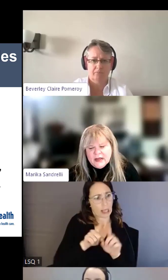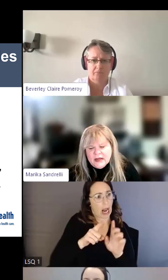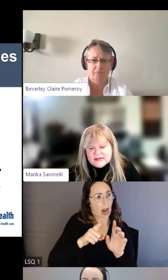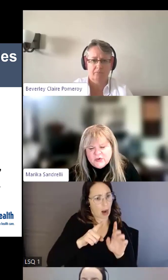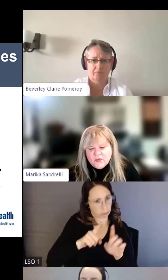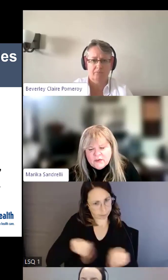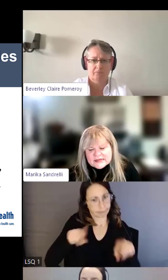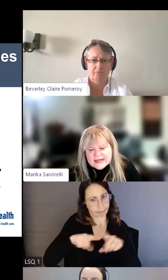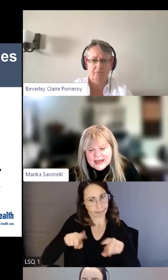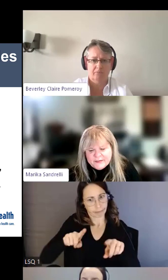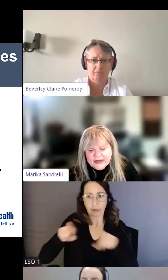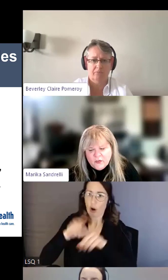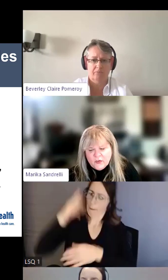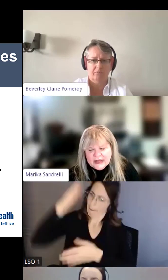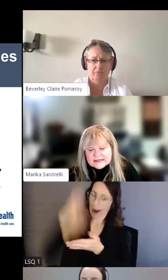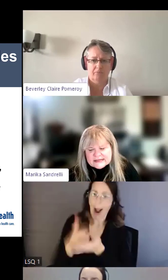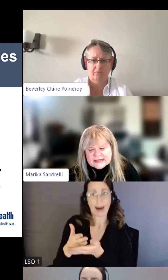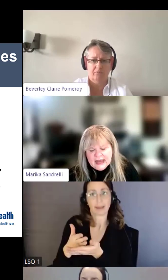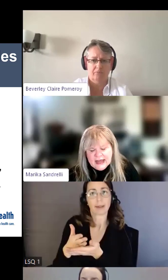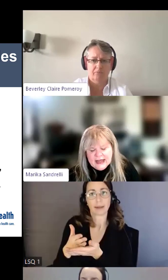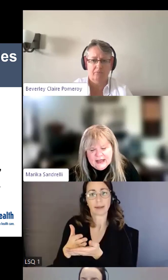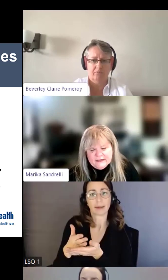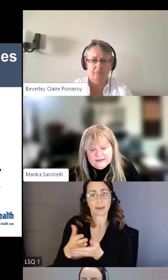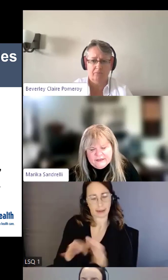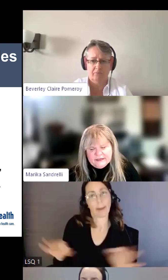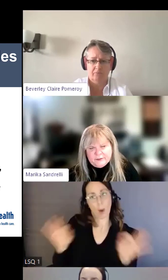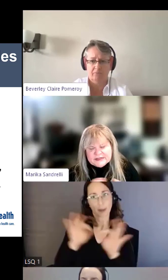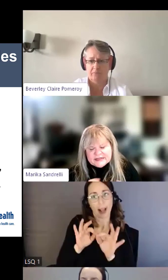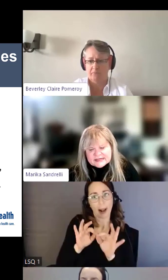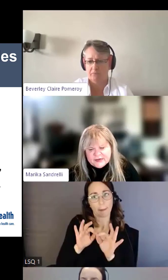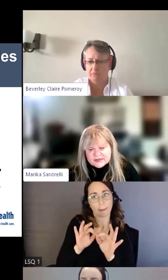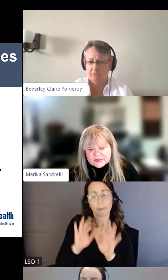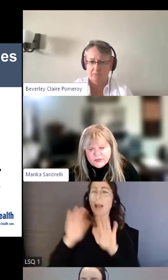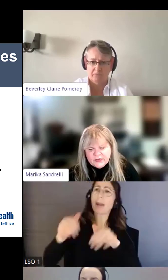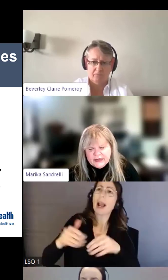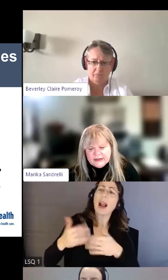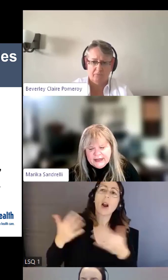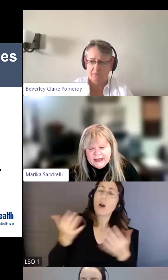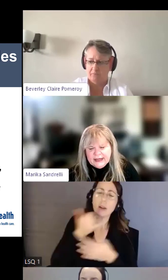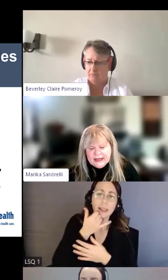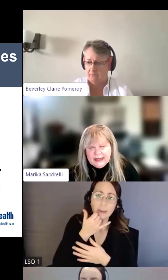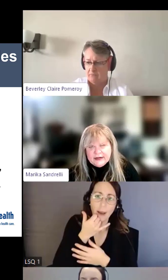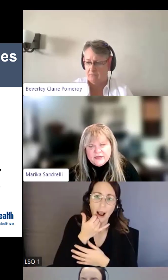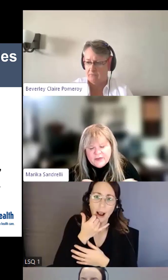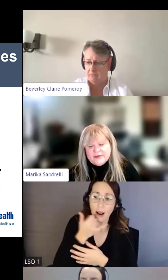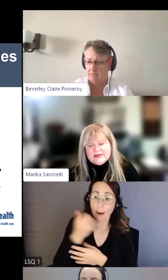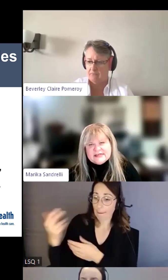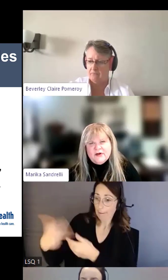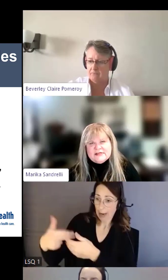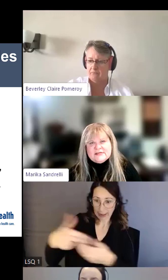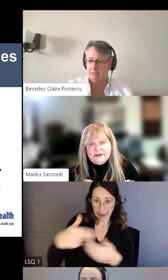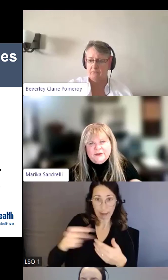passé, c'est que les participants, eh bien, étaient dans une réponse